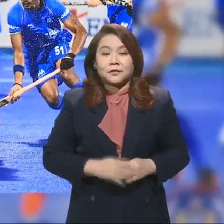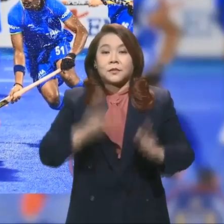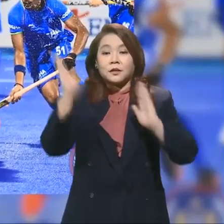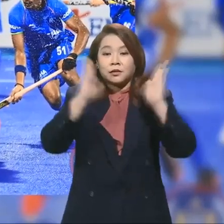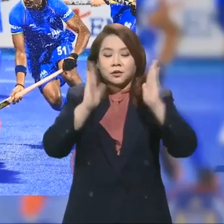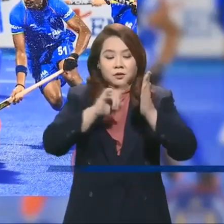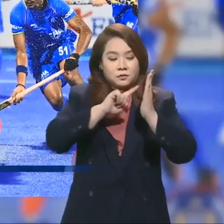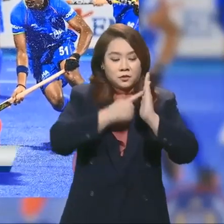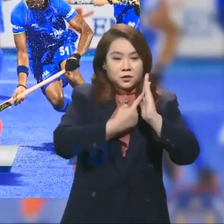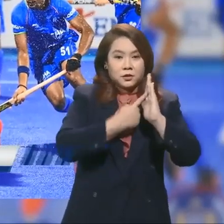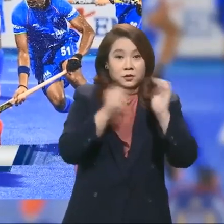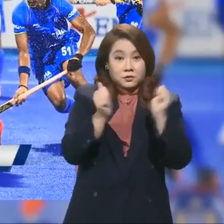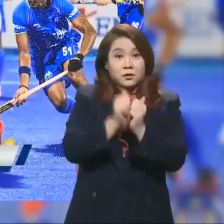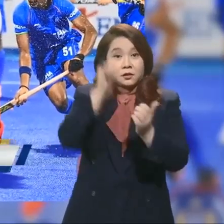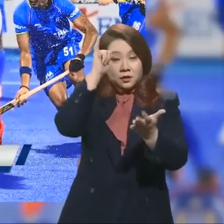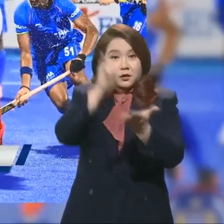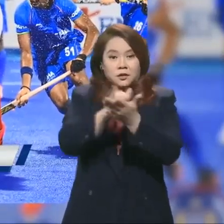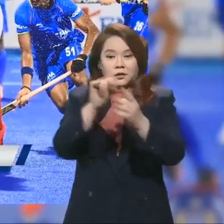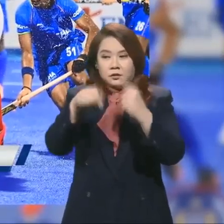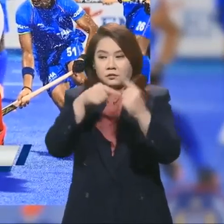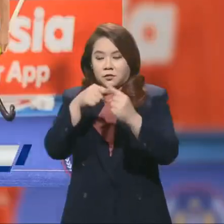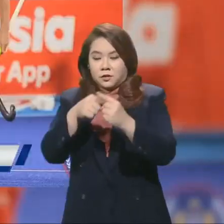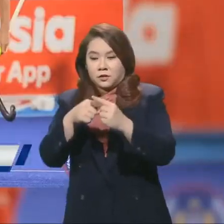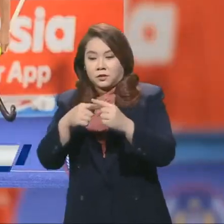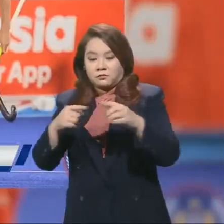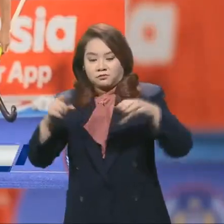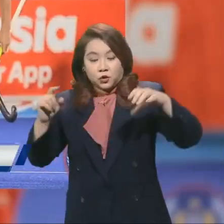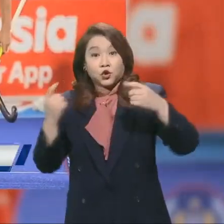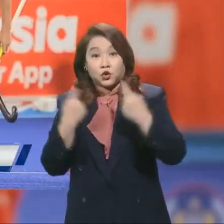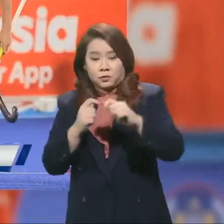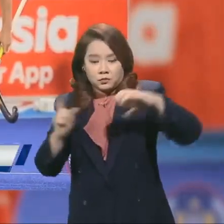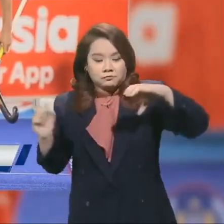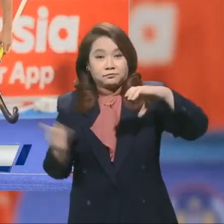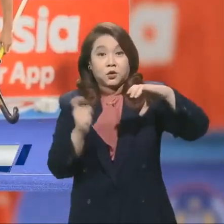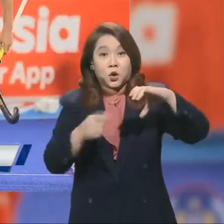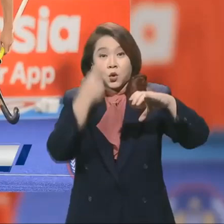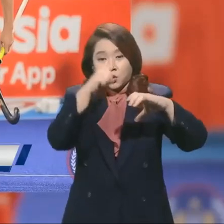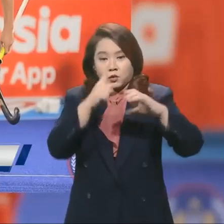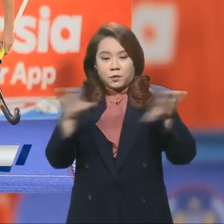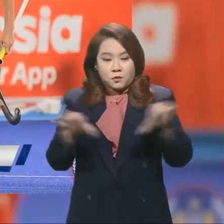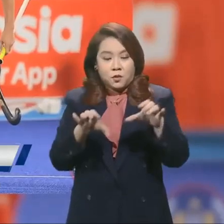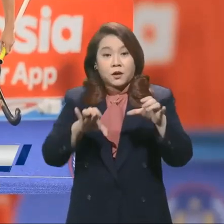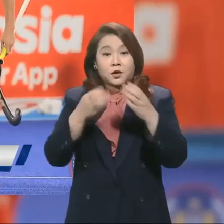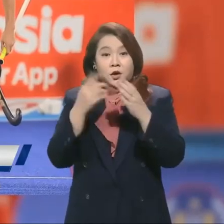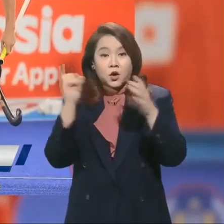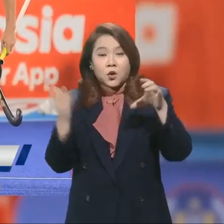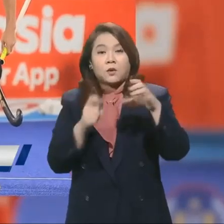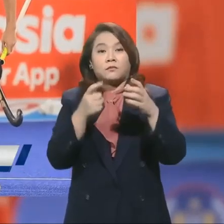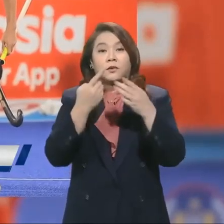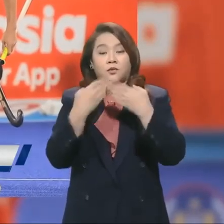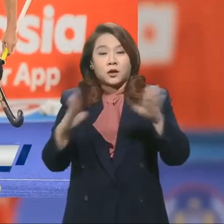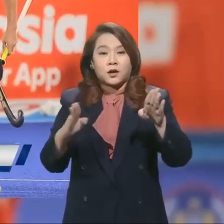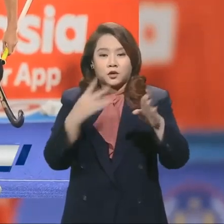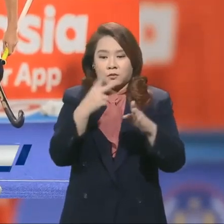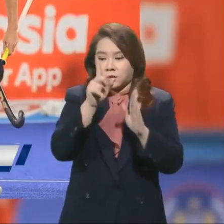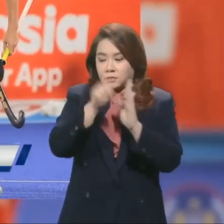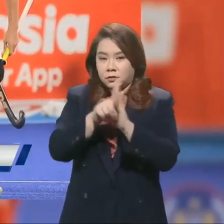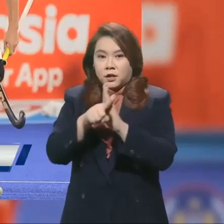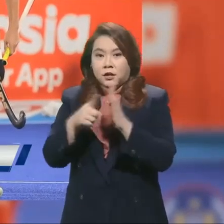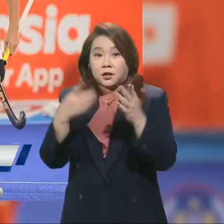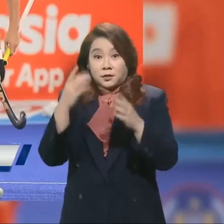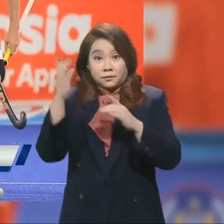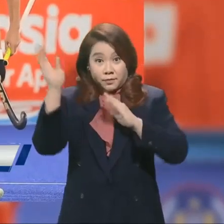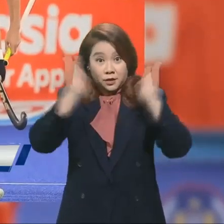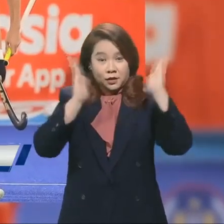Malaysia memulakan aksi dengan penuh yakin apabila mengasak kubu lawan bagi memburu gol pembukaan. Selepas 12 minit permainan, The Speedy